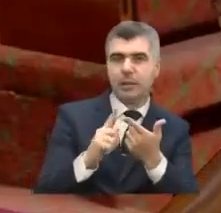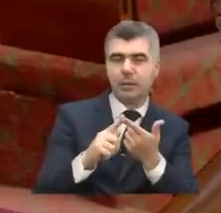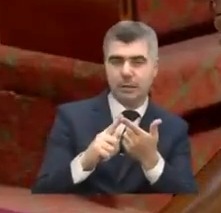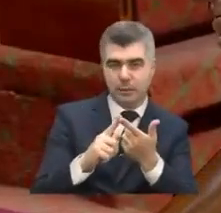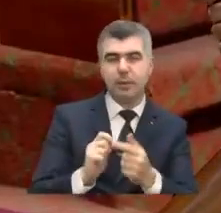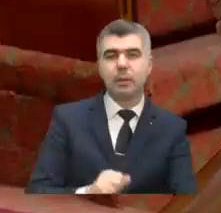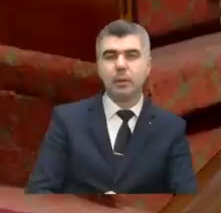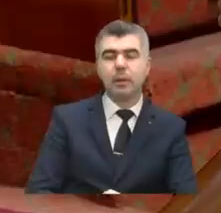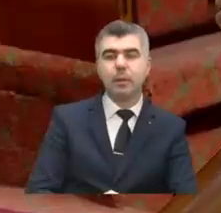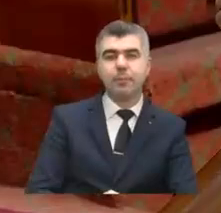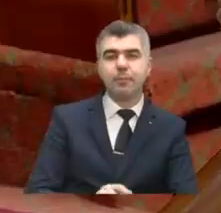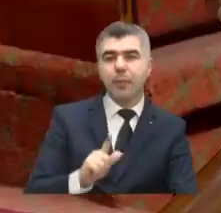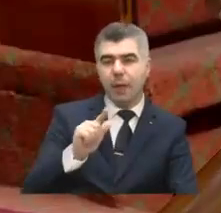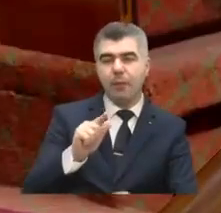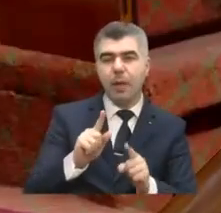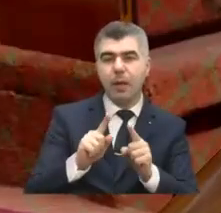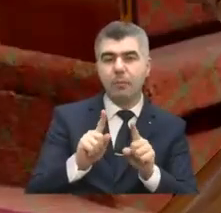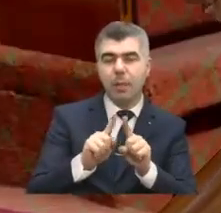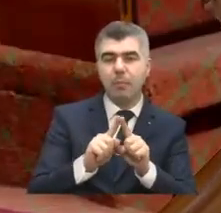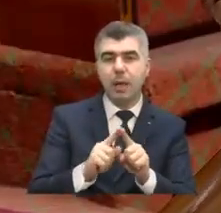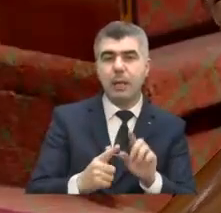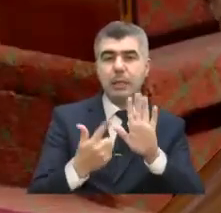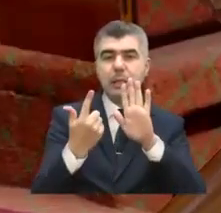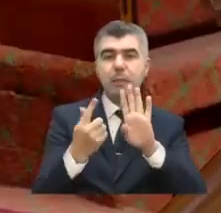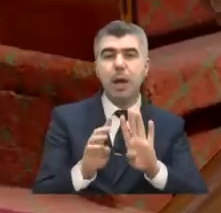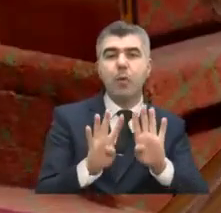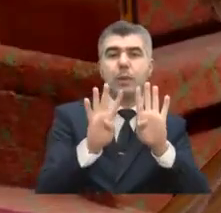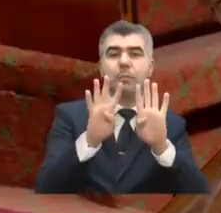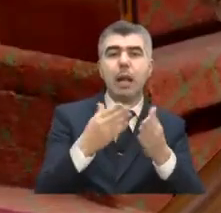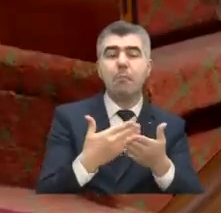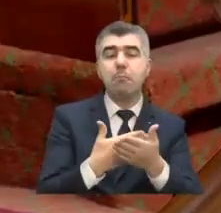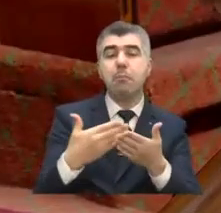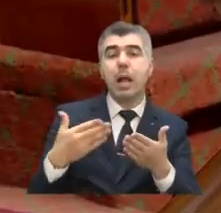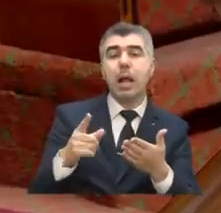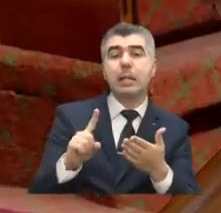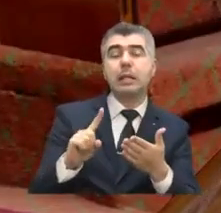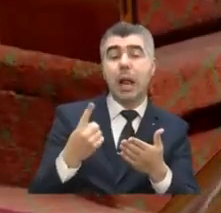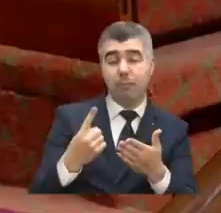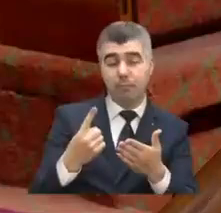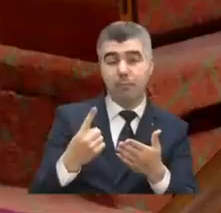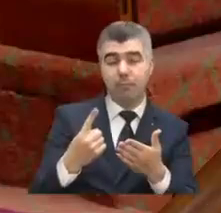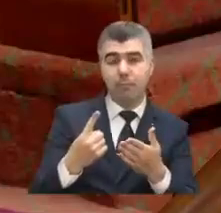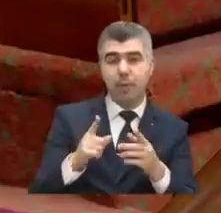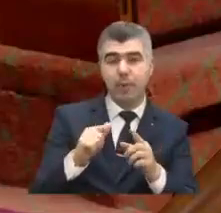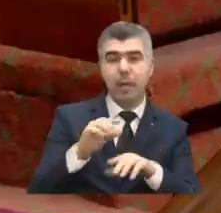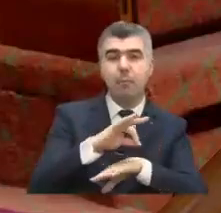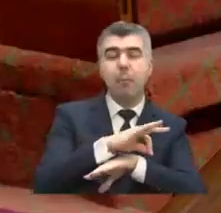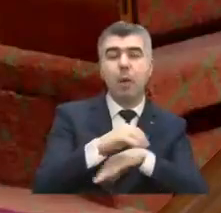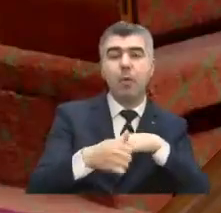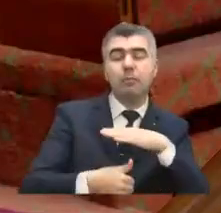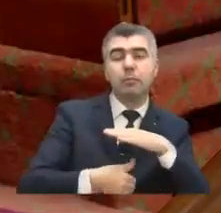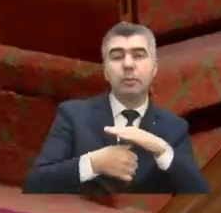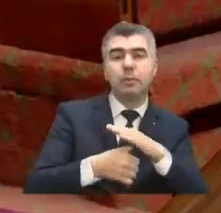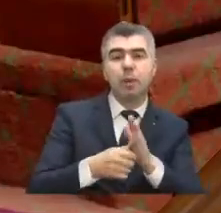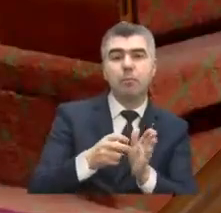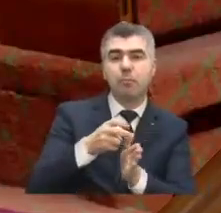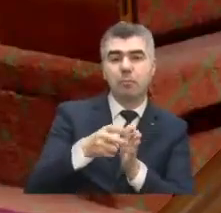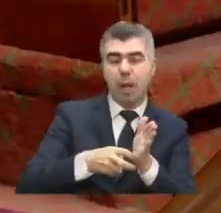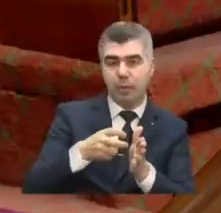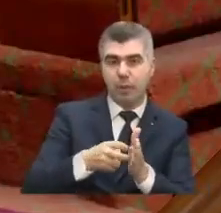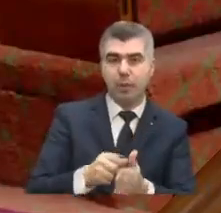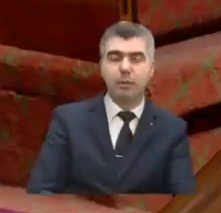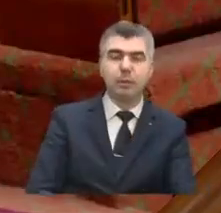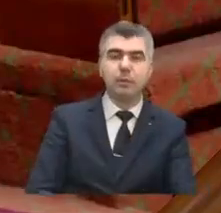تكلمت على الاستثمار ديال 87 مليار ديال الدرهم اللي غادي يستثمرها المكتب الوطني للسكك الحديدية،